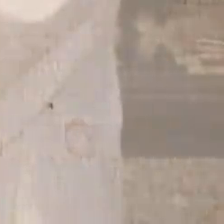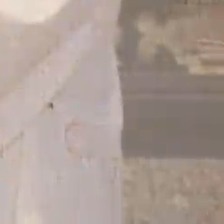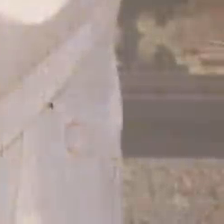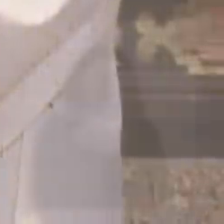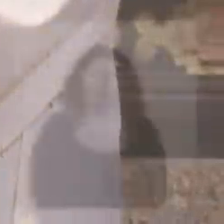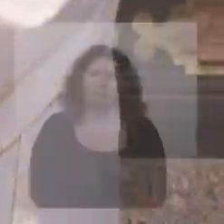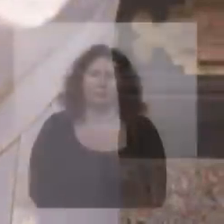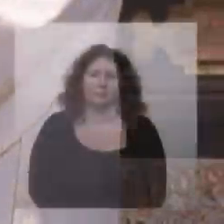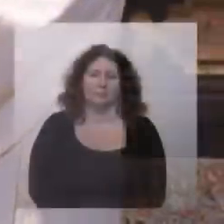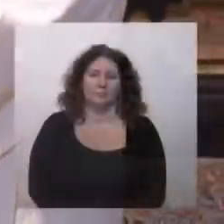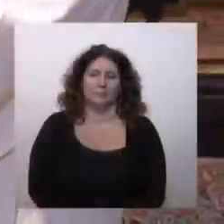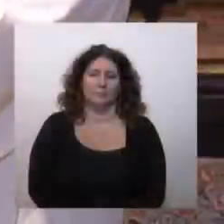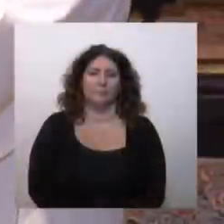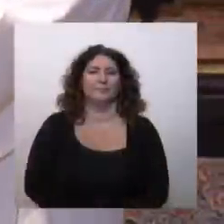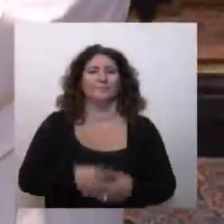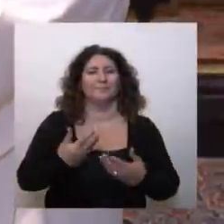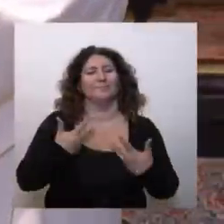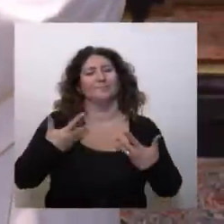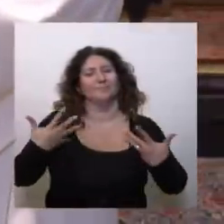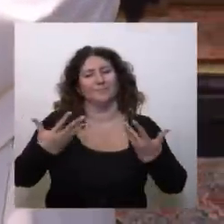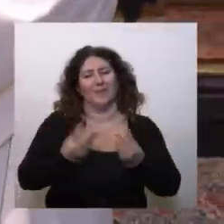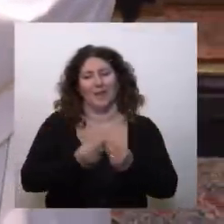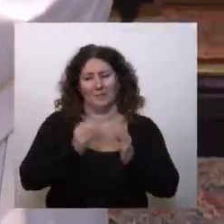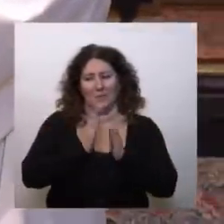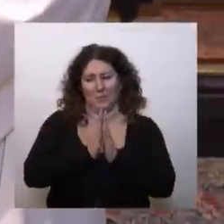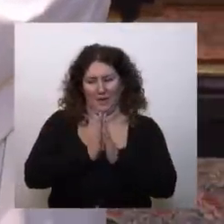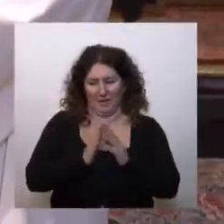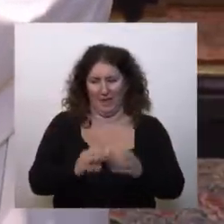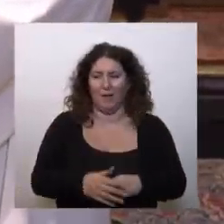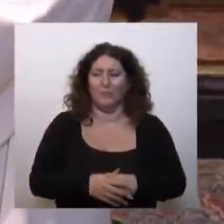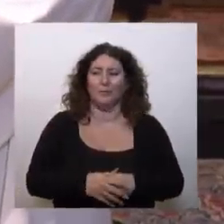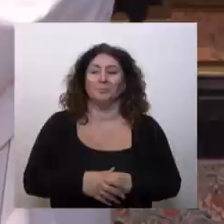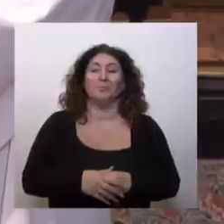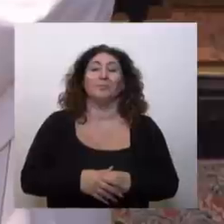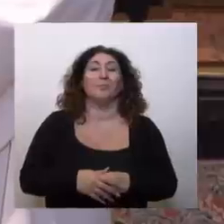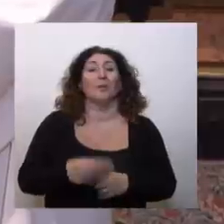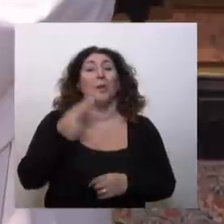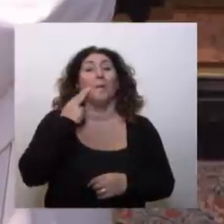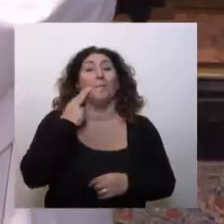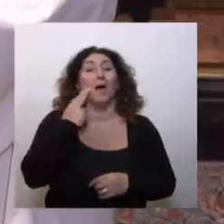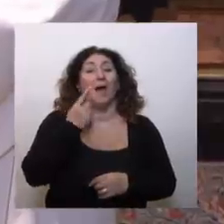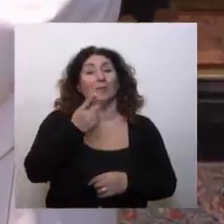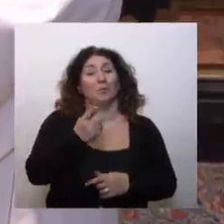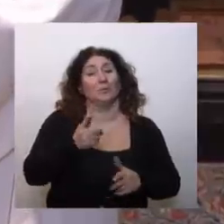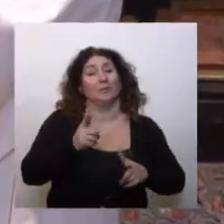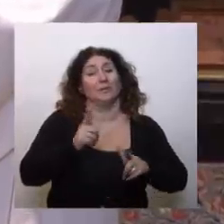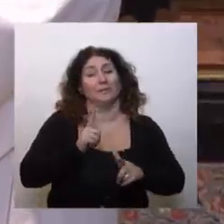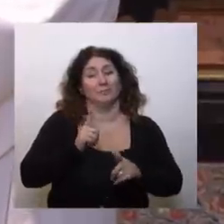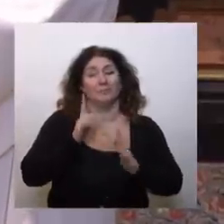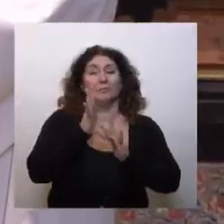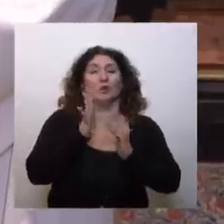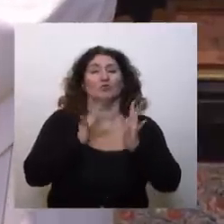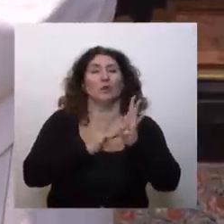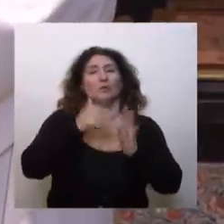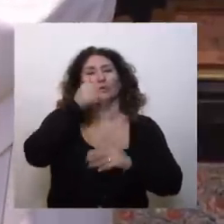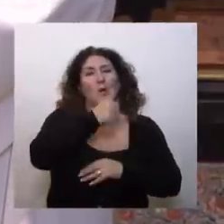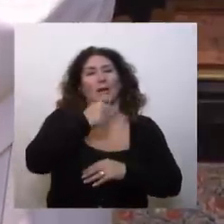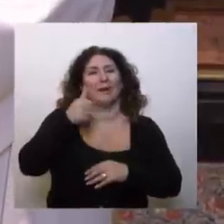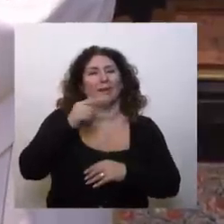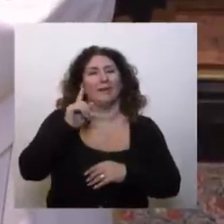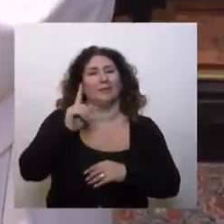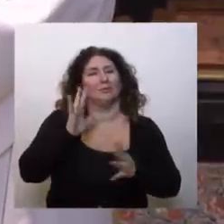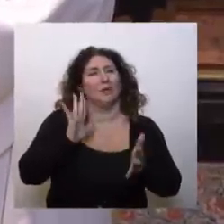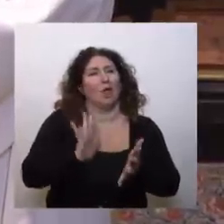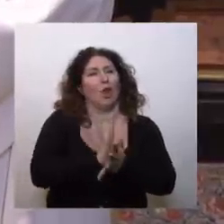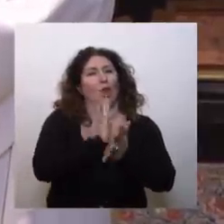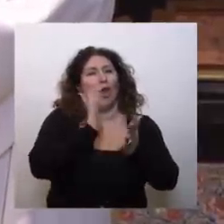O Padre, che hai glorificato tuo Figlio Gesù Cristo nella sua beata passione